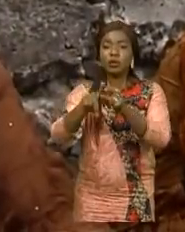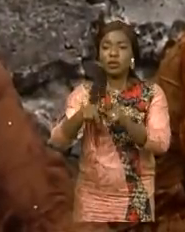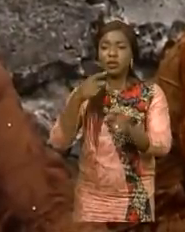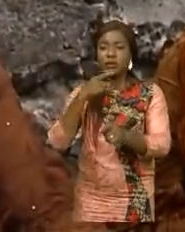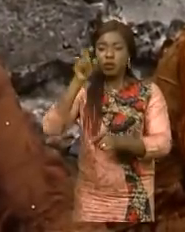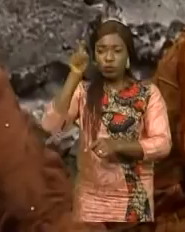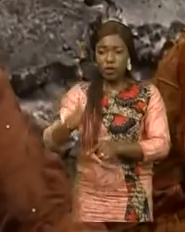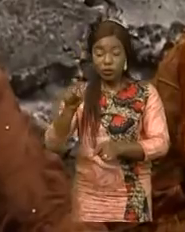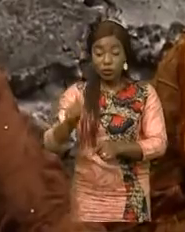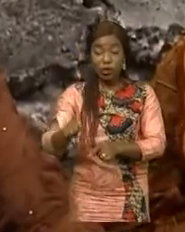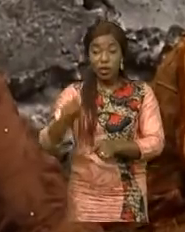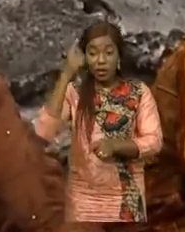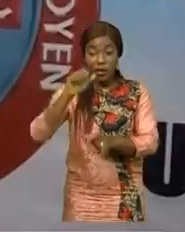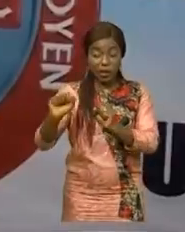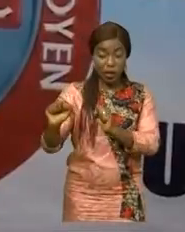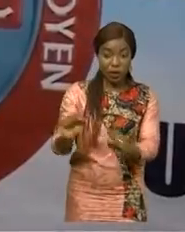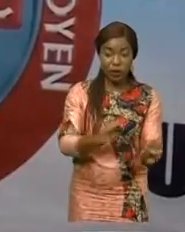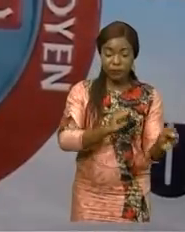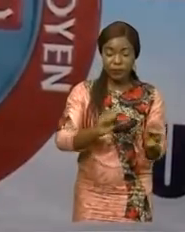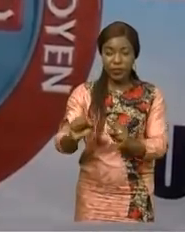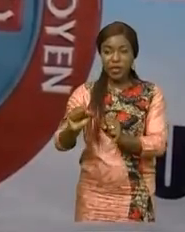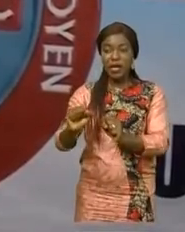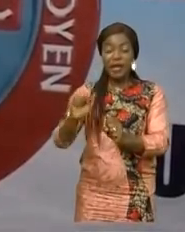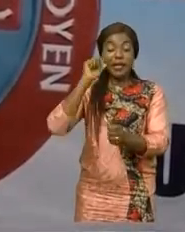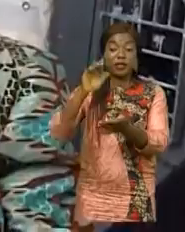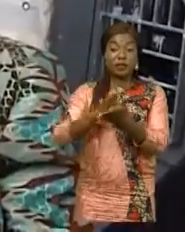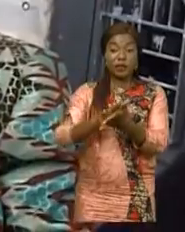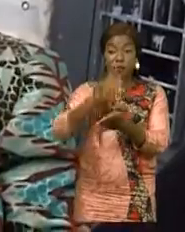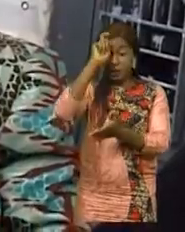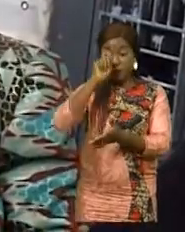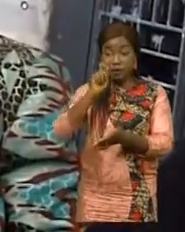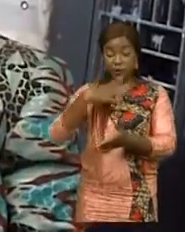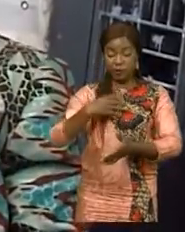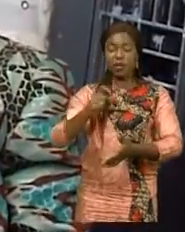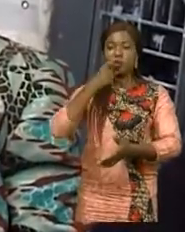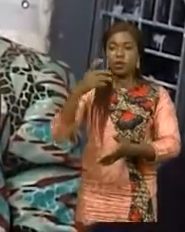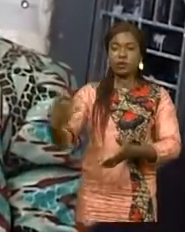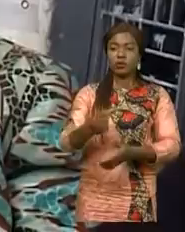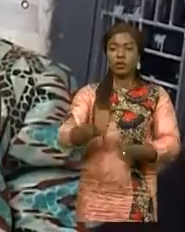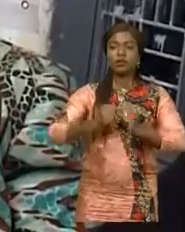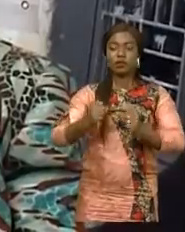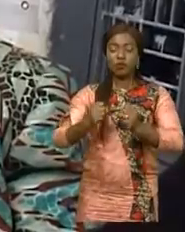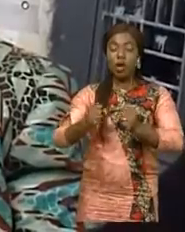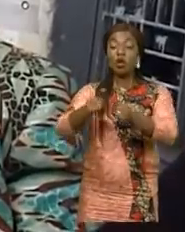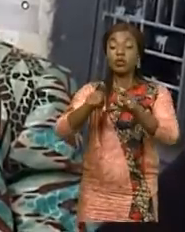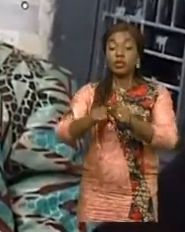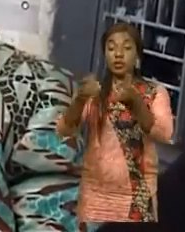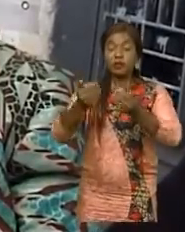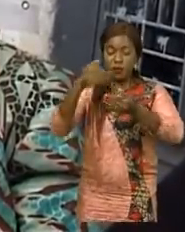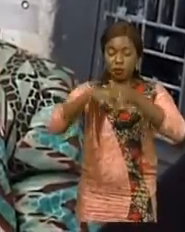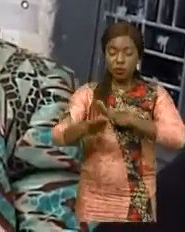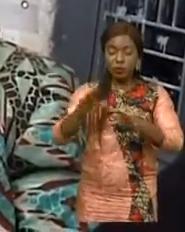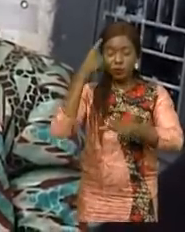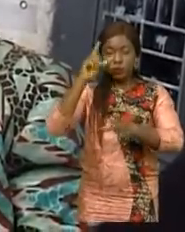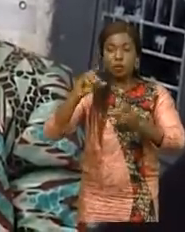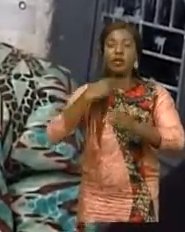ceni les mouvements citoyens et puis plein de la composante ce sont des civils principes directifs et contre fédérer toutes les voix de la communauté